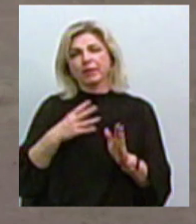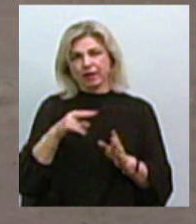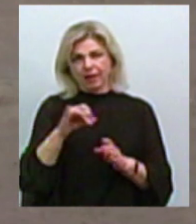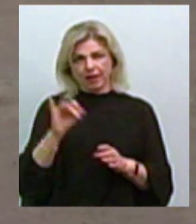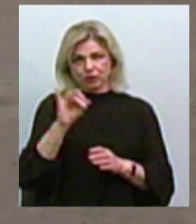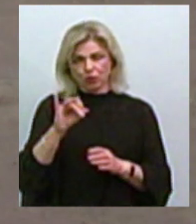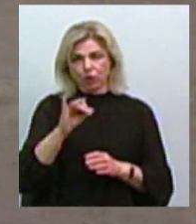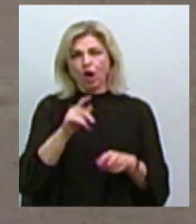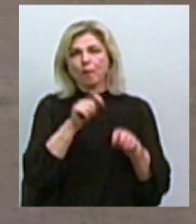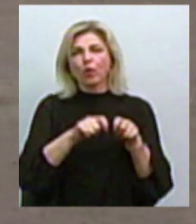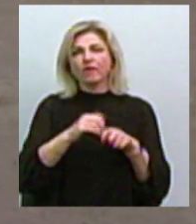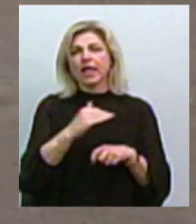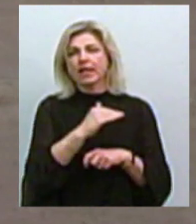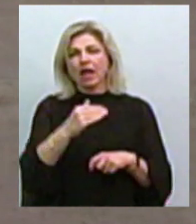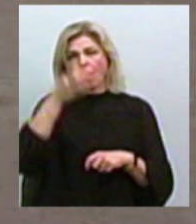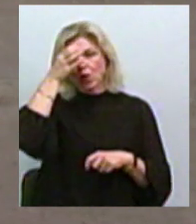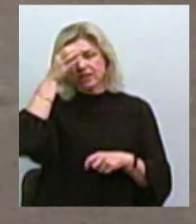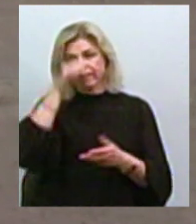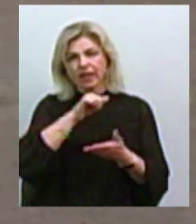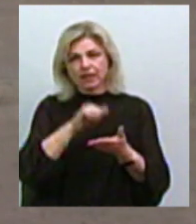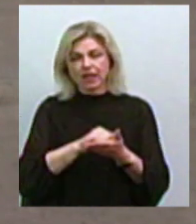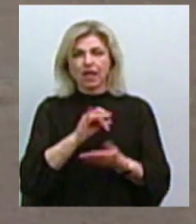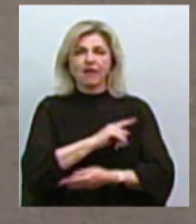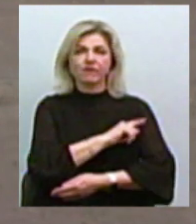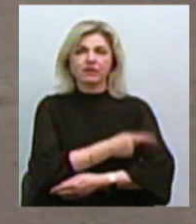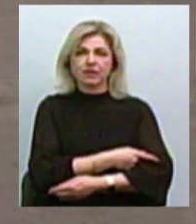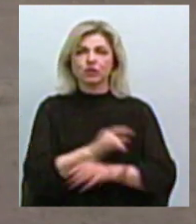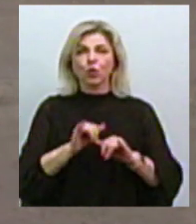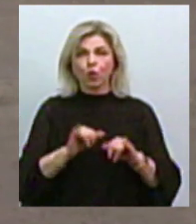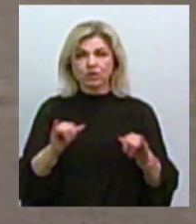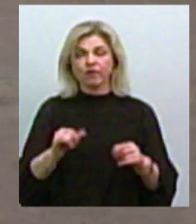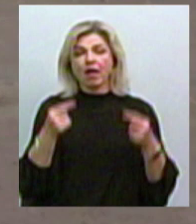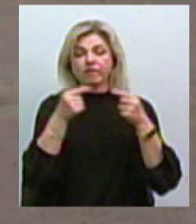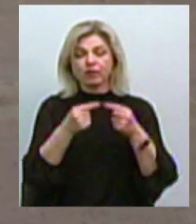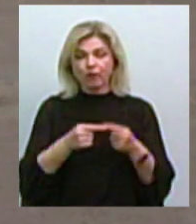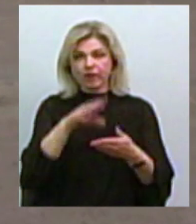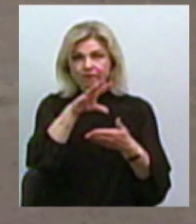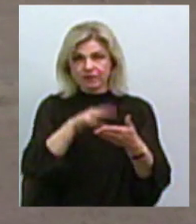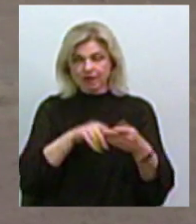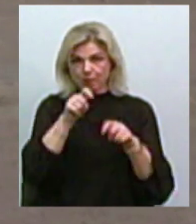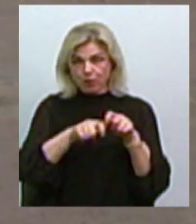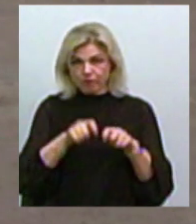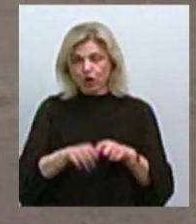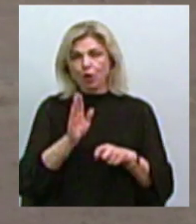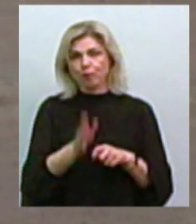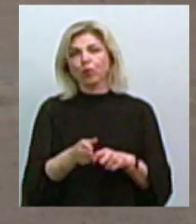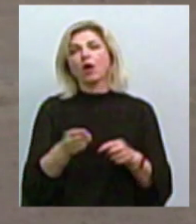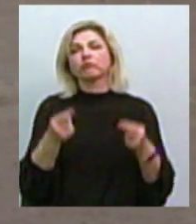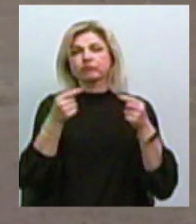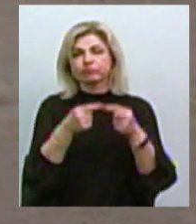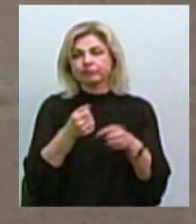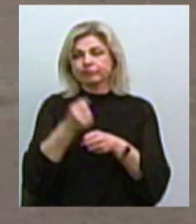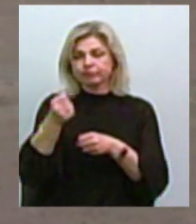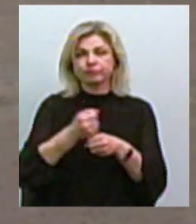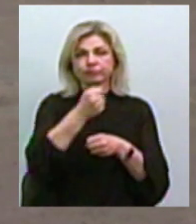їх рівень освіти, рівень фізичного розвитку. І відповідно до всіх показників ми будемо призначати їх у відповідні команди, у